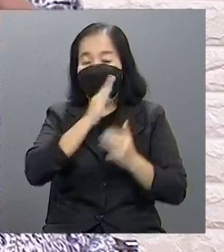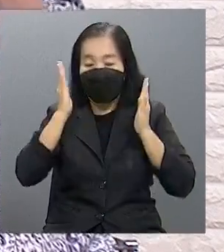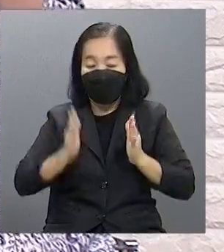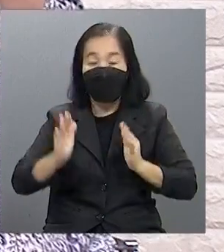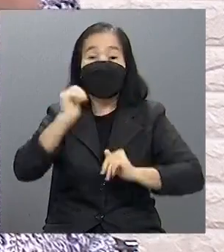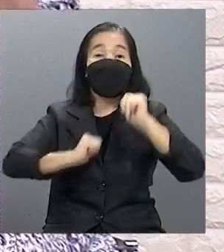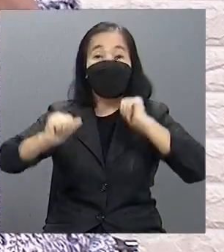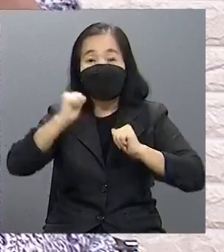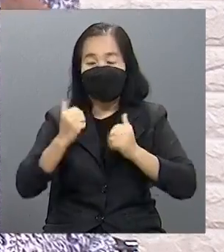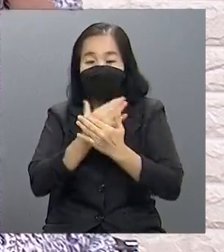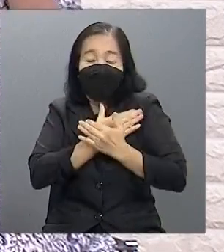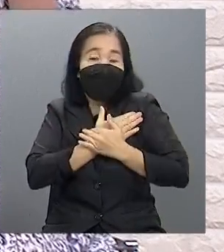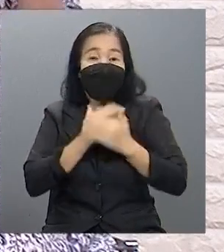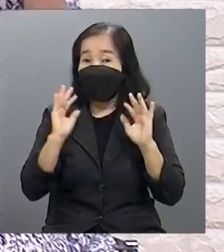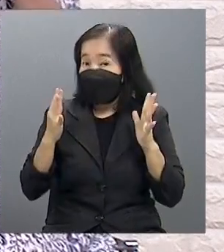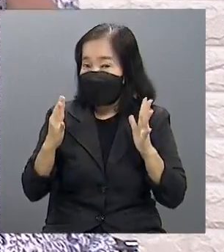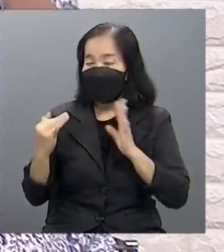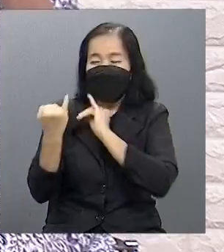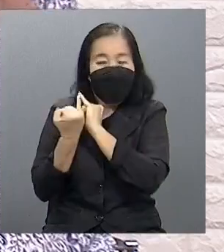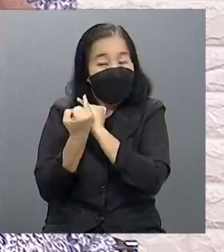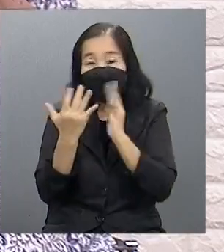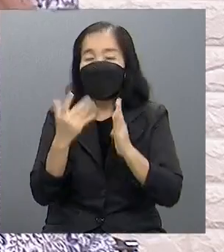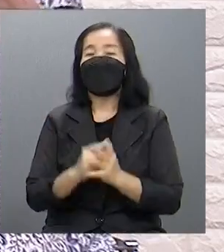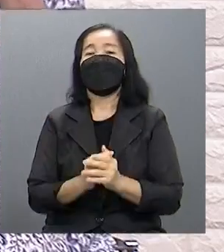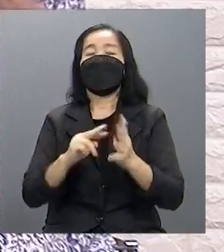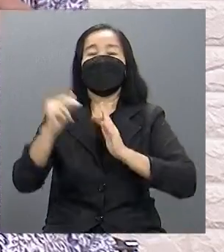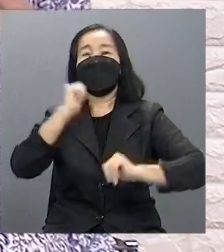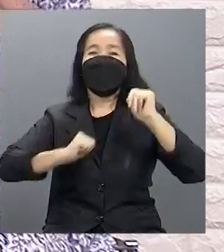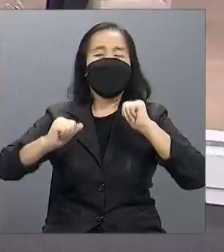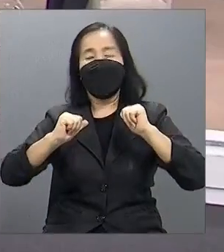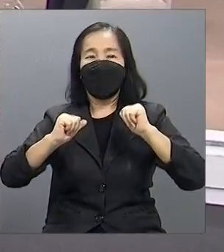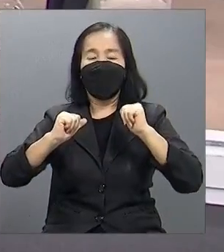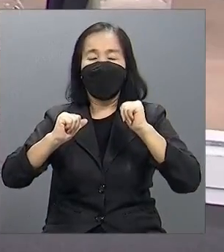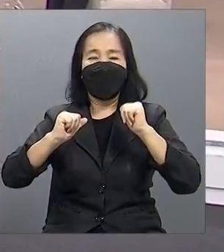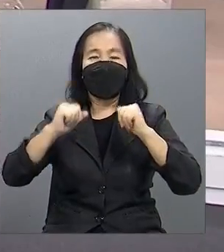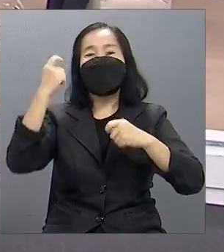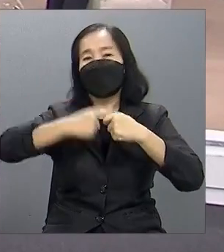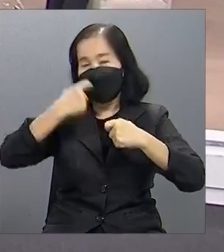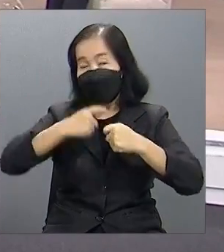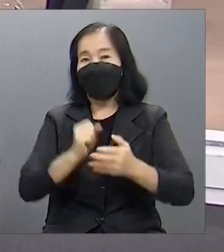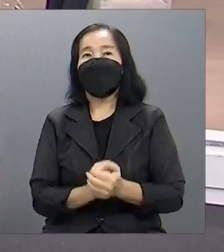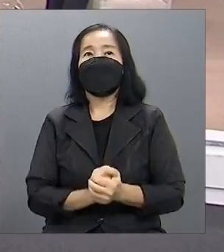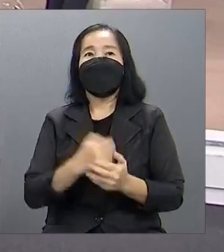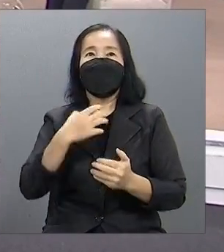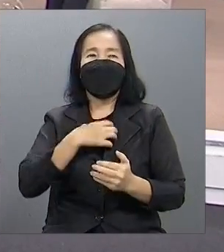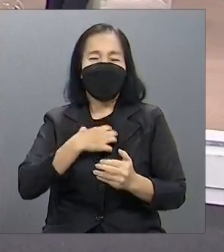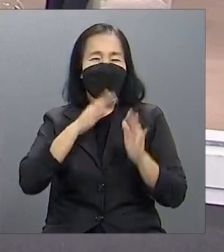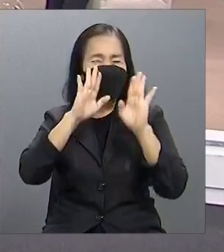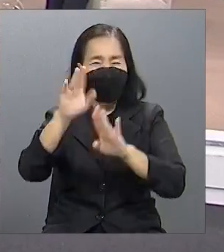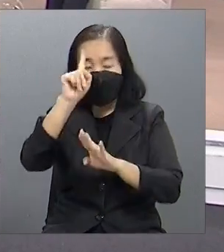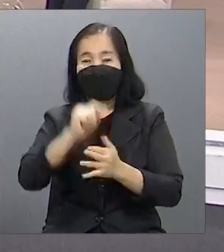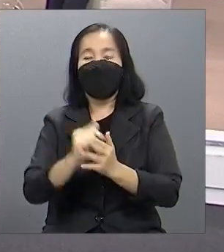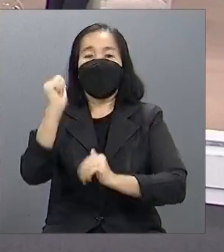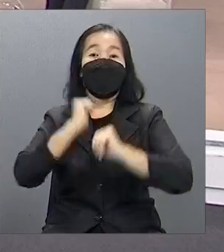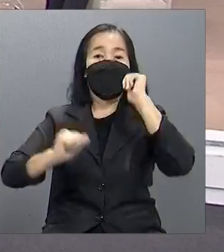งไม่มีความผูกพันกันจริงเวลาเล่นออกมามันก็จะไม่กลมกลืนแล้วละครเรื่องนี้อยากจะฝากไว้นิดนึงก็คือว่าหลายๆคนอาจจะมองว่า